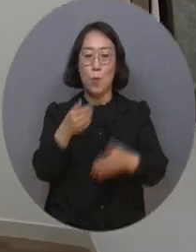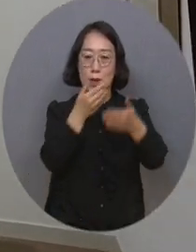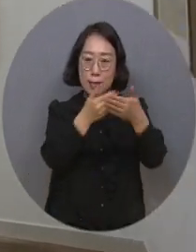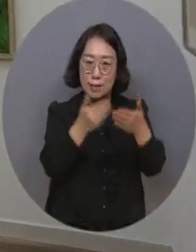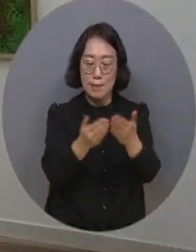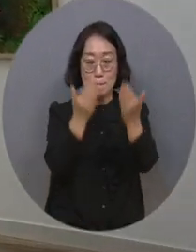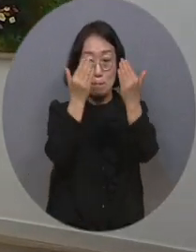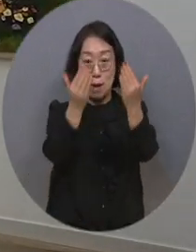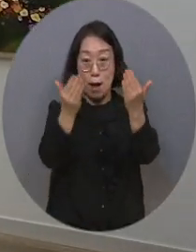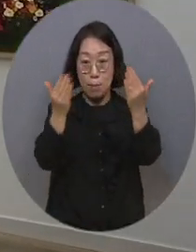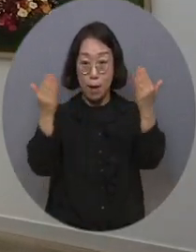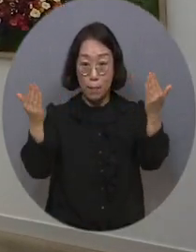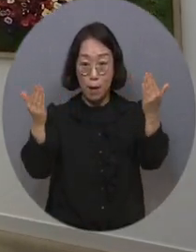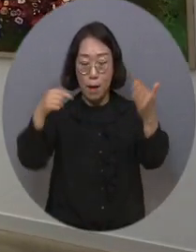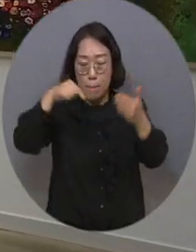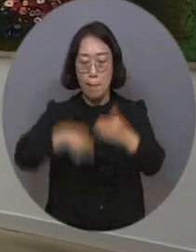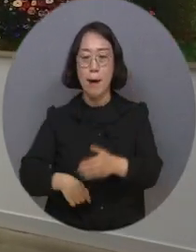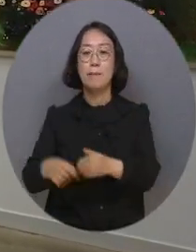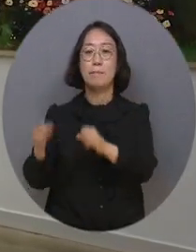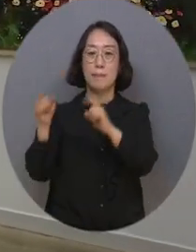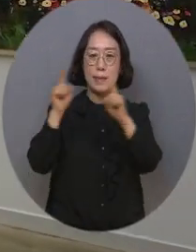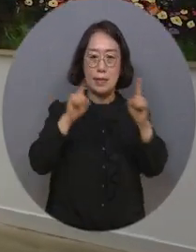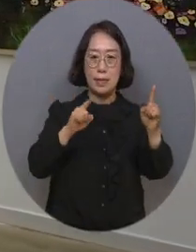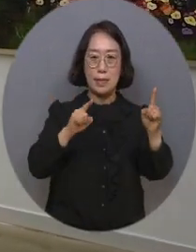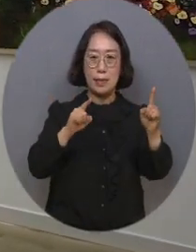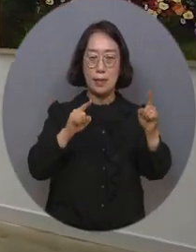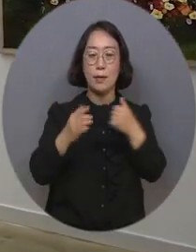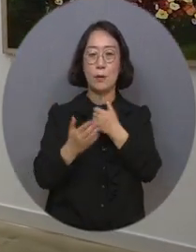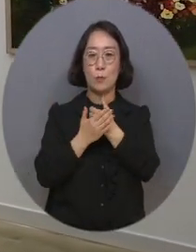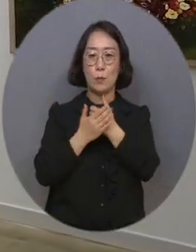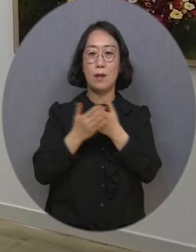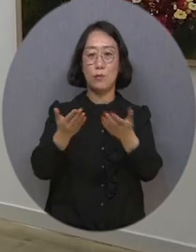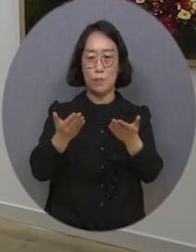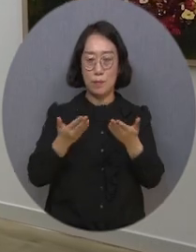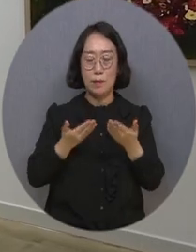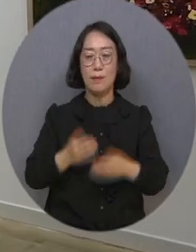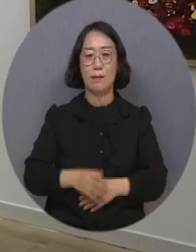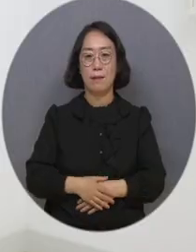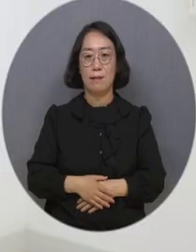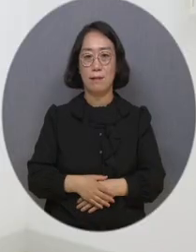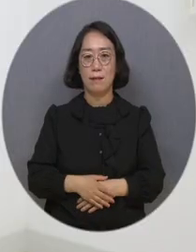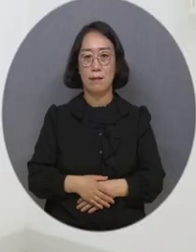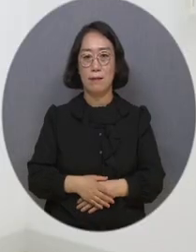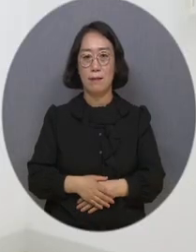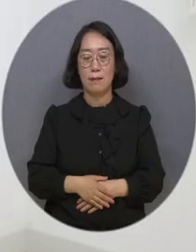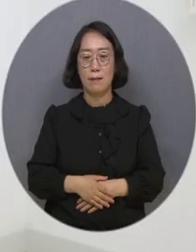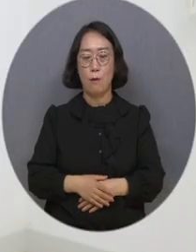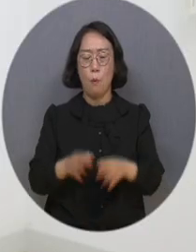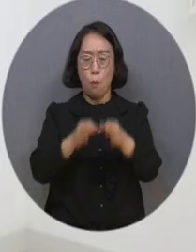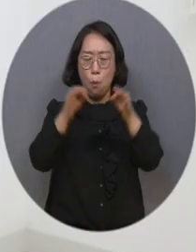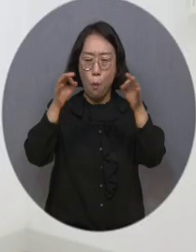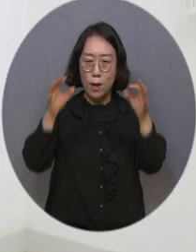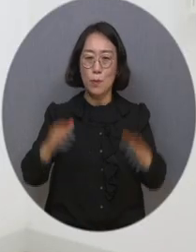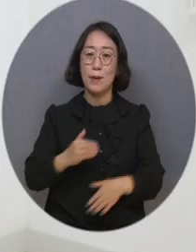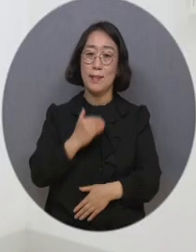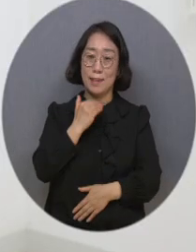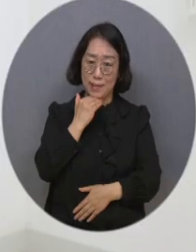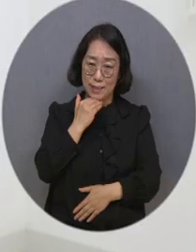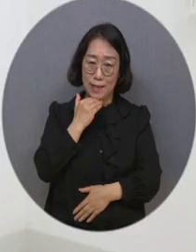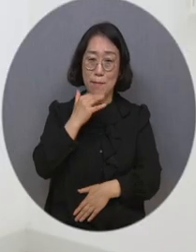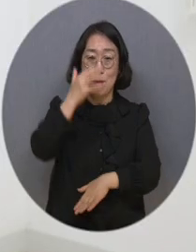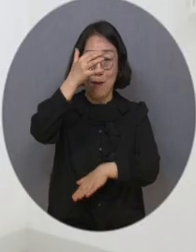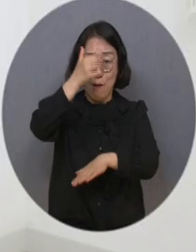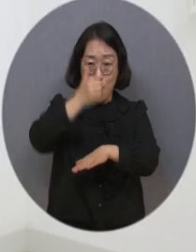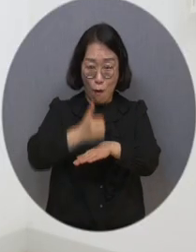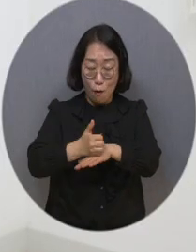그린 작품들로 힐링의 시각적 공간을 선사하고 있습니다 오랜 기다린 뒤에 결실을 맺는